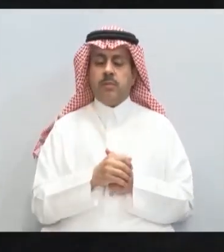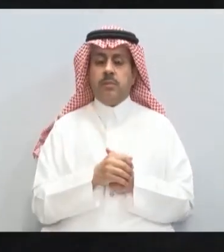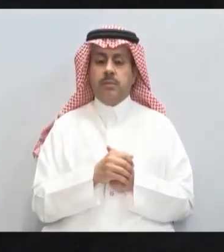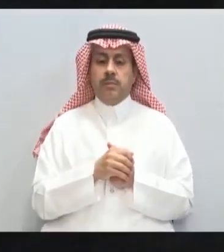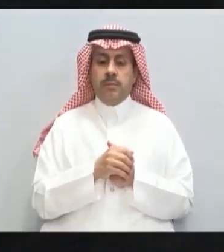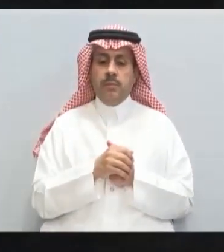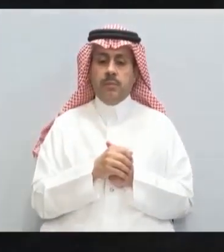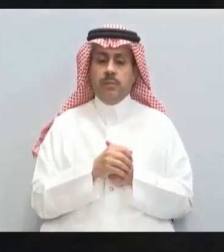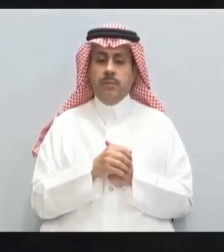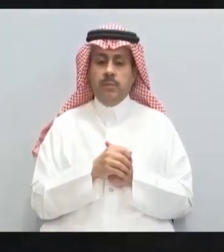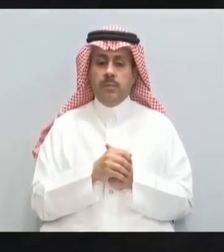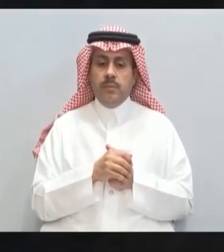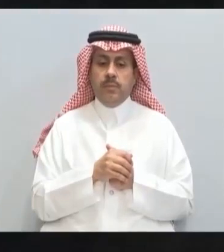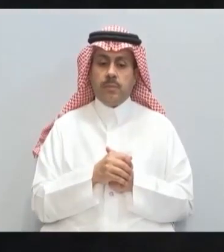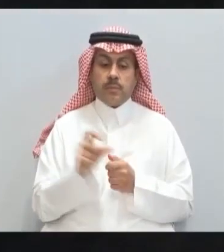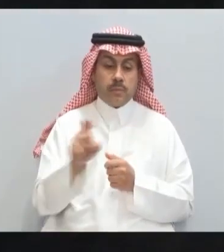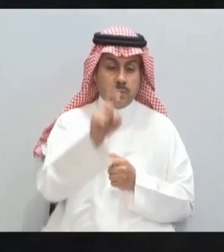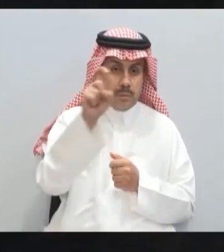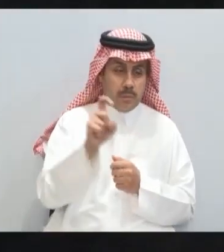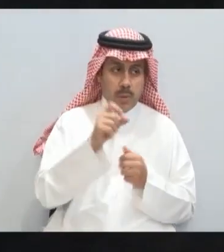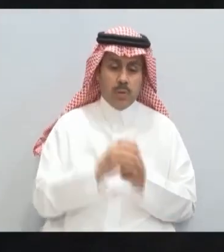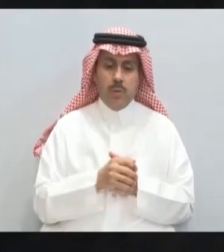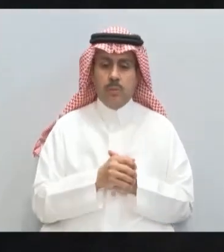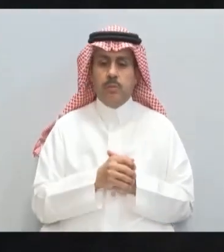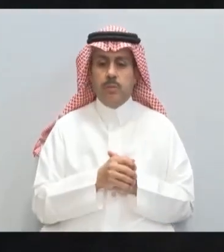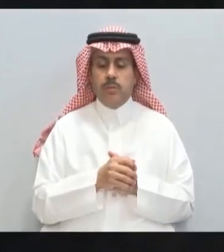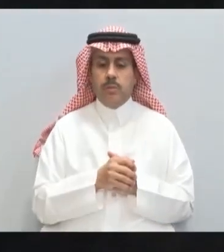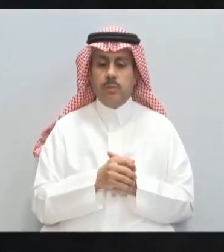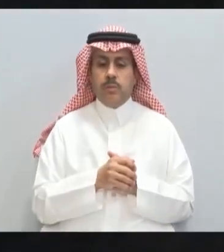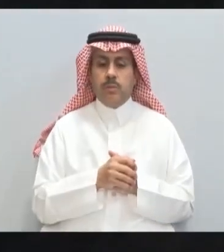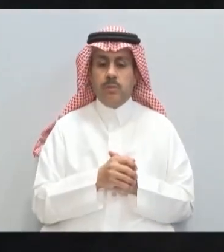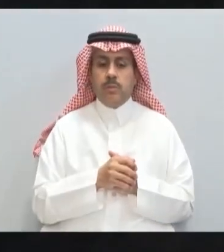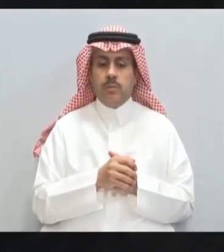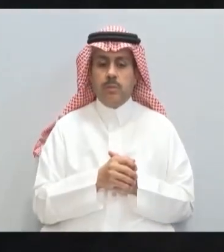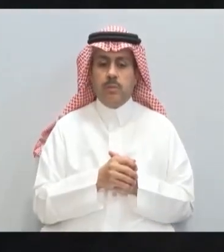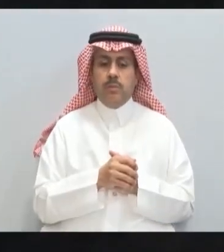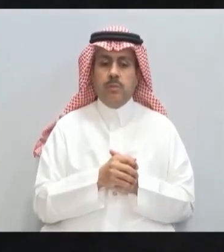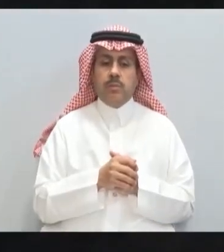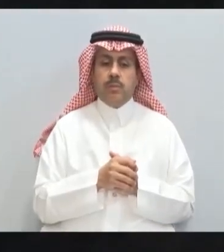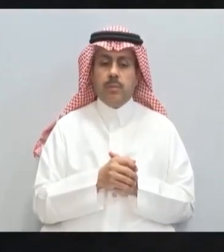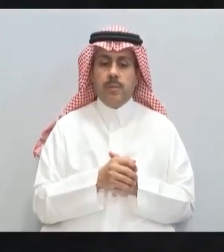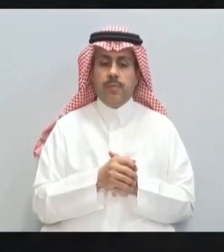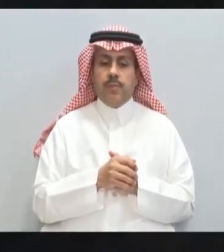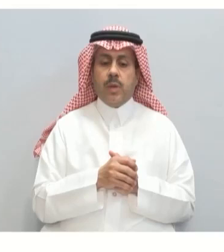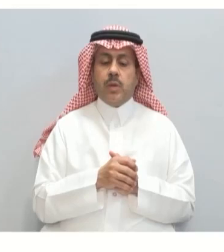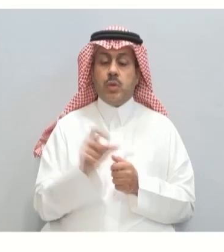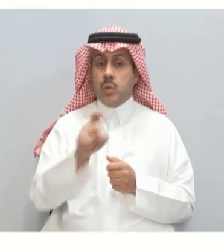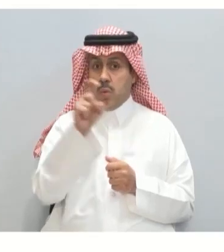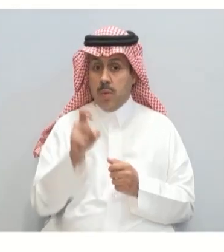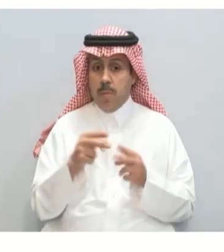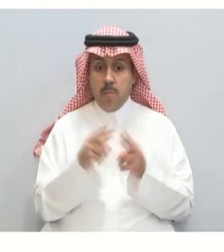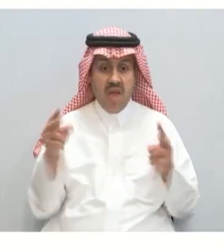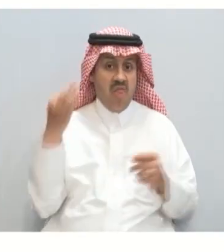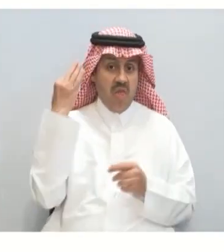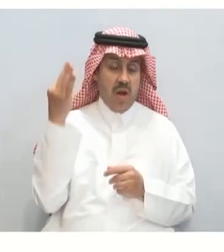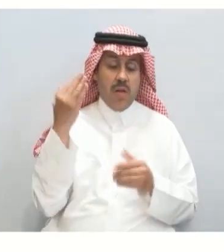ننتقل ايها الطلاب ايضا الى الوقوف على التقويمات المتعلقه بالايات الكريمات هذا السؤال اذكر